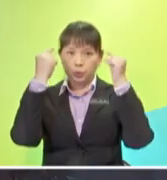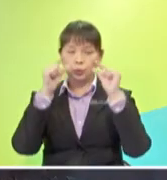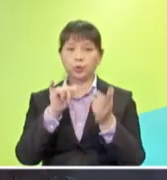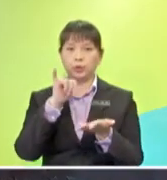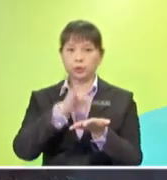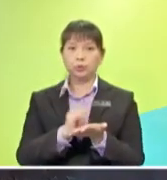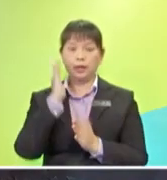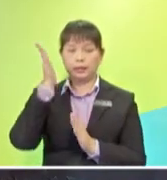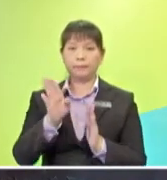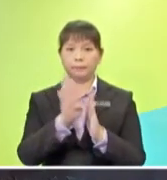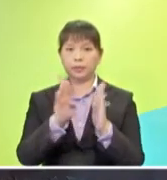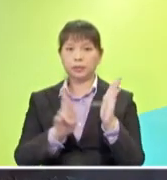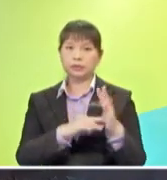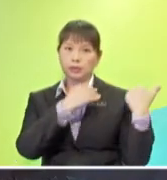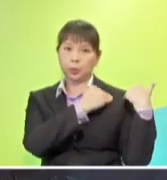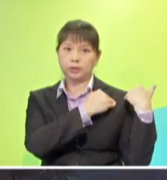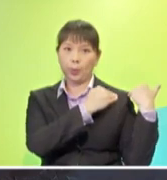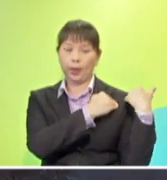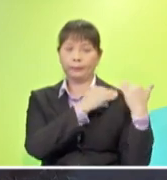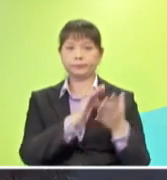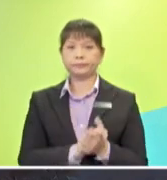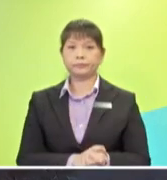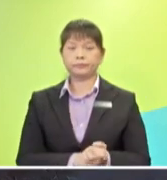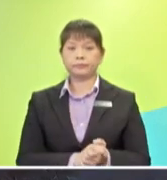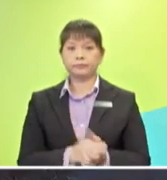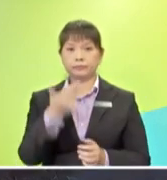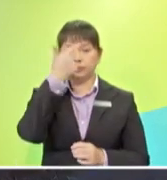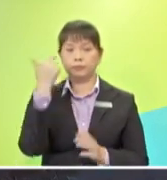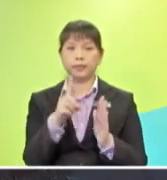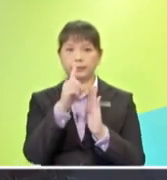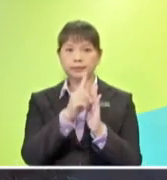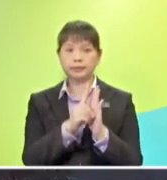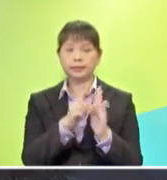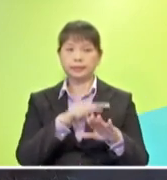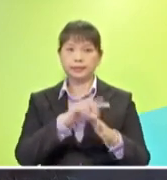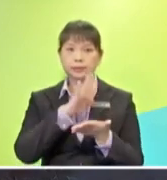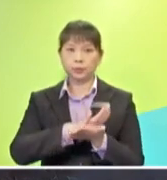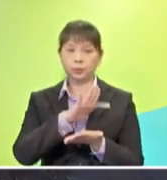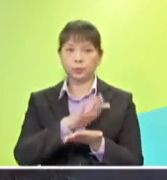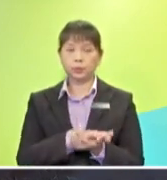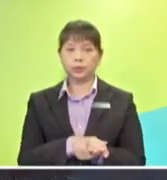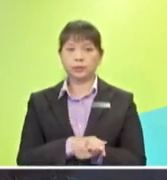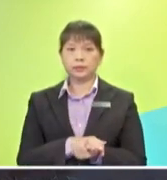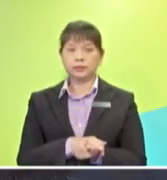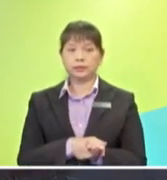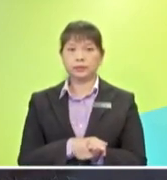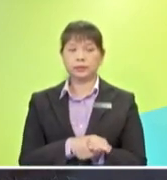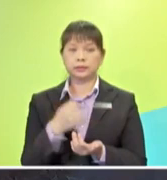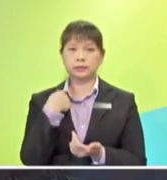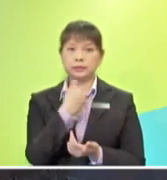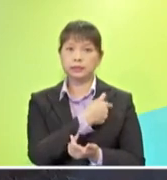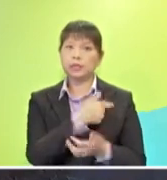bertanggung jawab Oke sebab dekat sekolah nih kita udah sampai